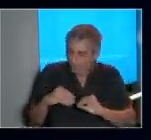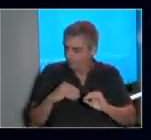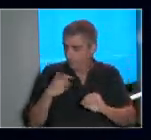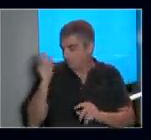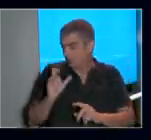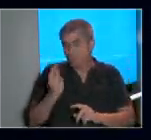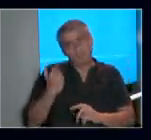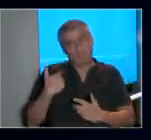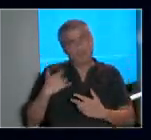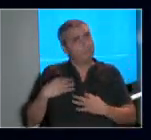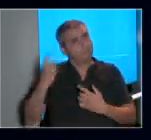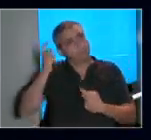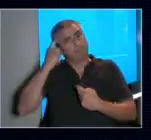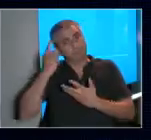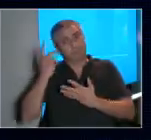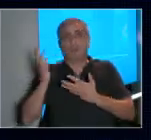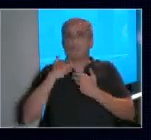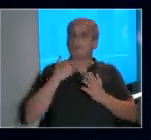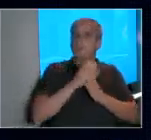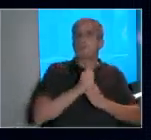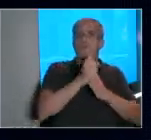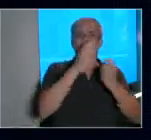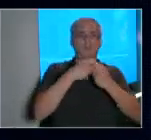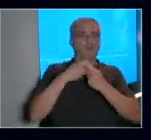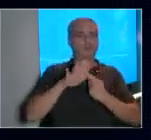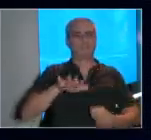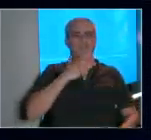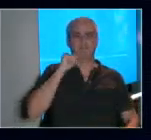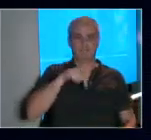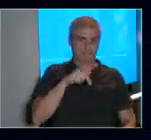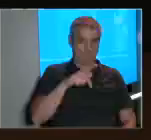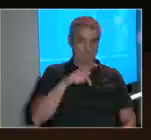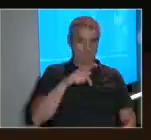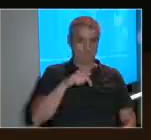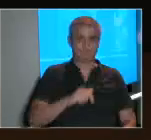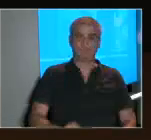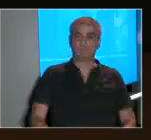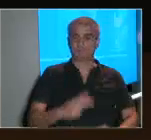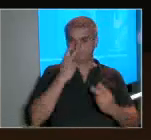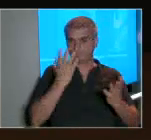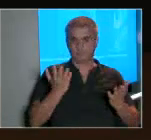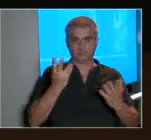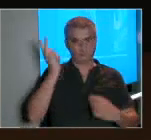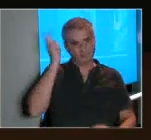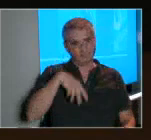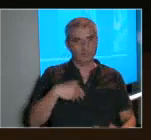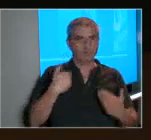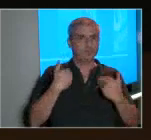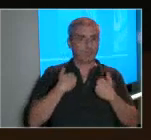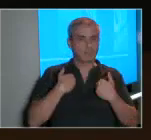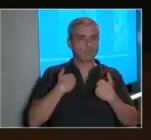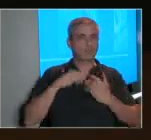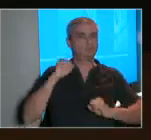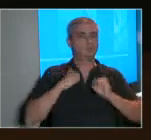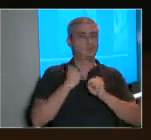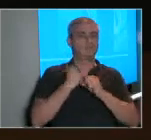אדם שקצת אכפת לה, להיות מובילה של התנועה הסביבתית בישראל. תראו, ההבנה שאנחנו